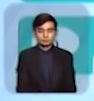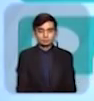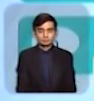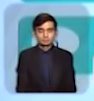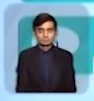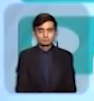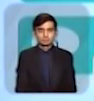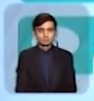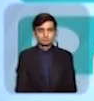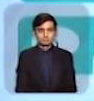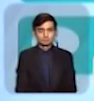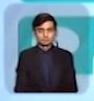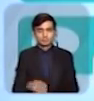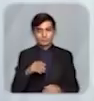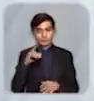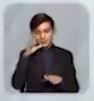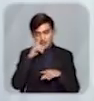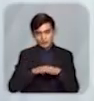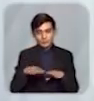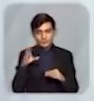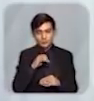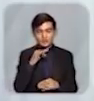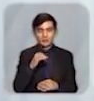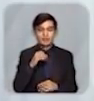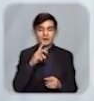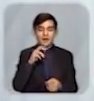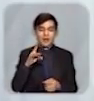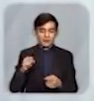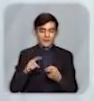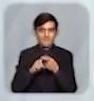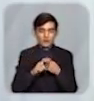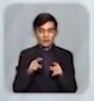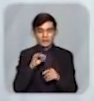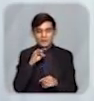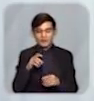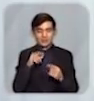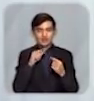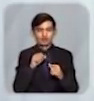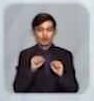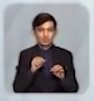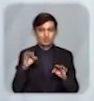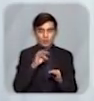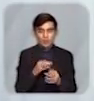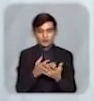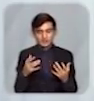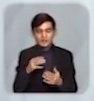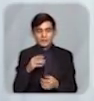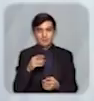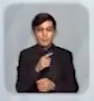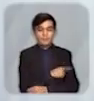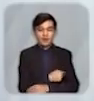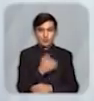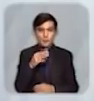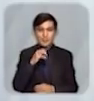Құрметті Асқар Ұзақбайұлы, құрметті әкімдер, халқымыздың коронавирустық инфекциядың қорғануы мен қамтамасыз ету мақсатында медициналық